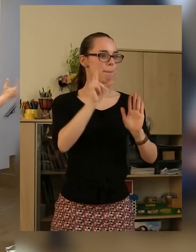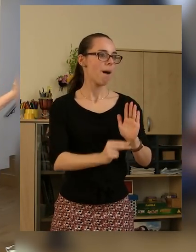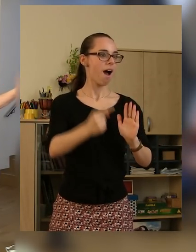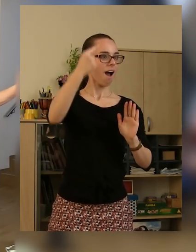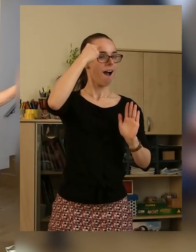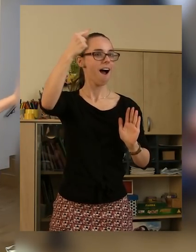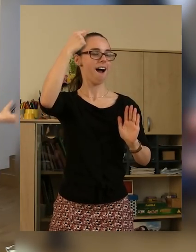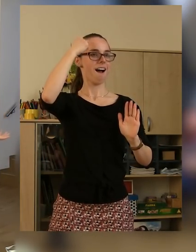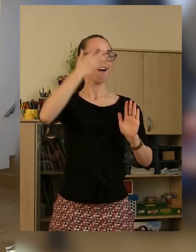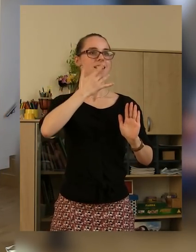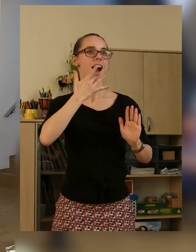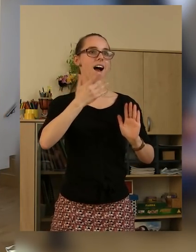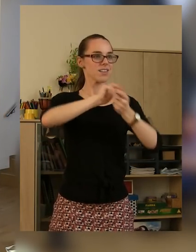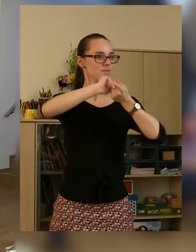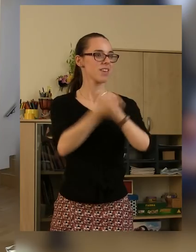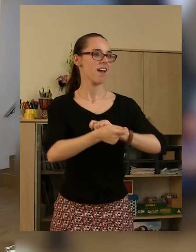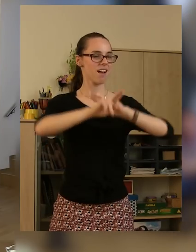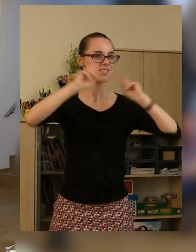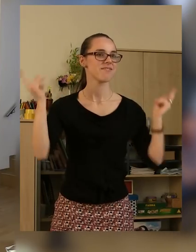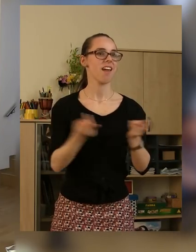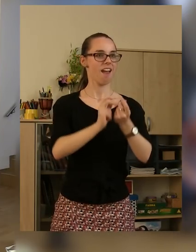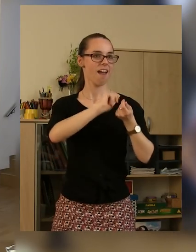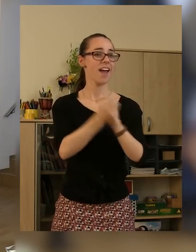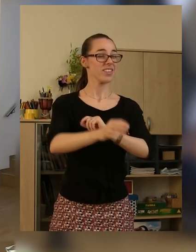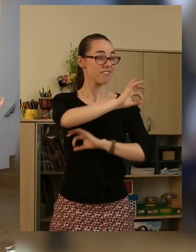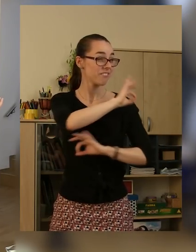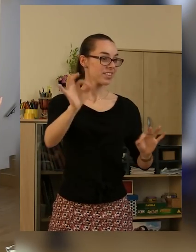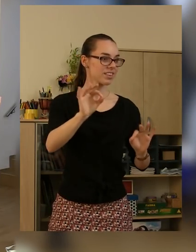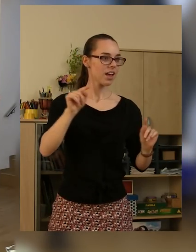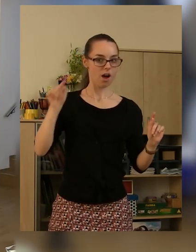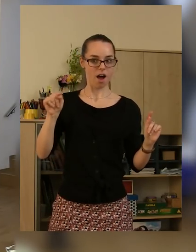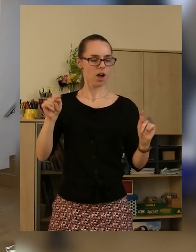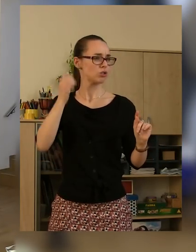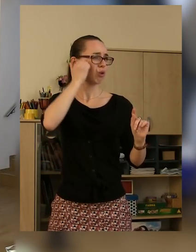potenciálně plodný, má sny toho typu,